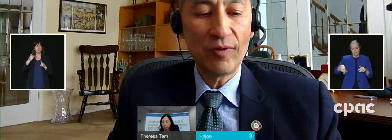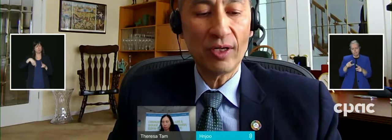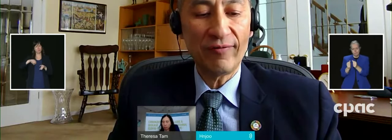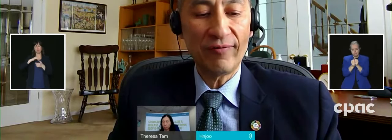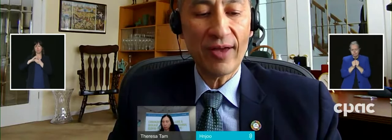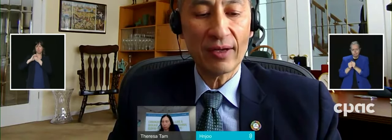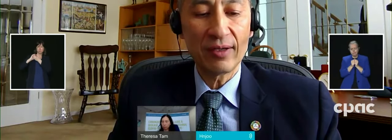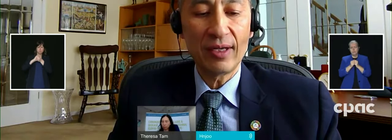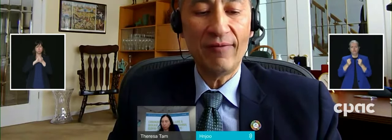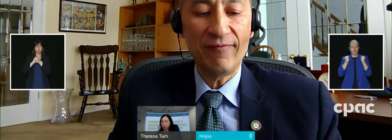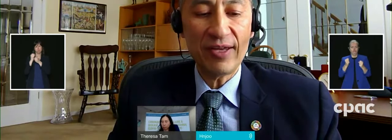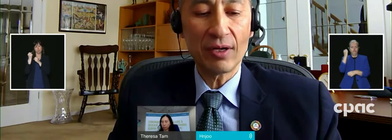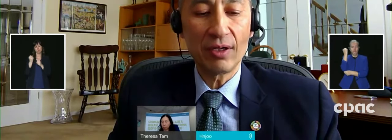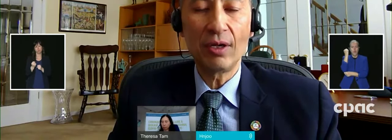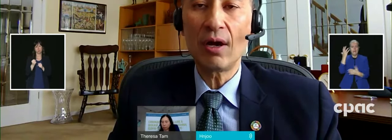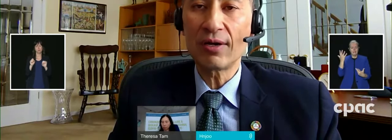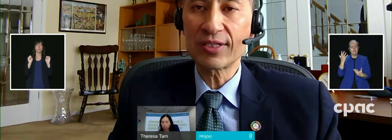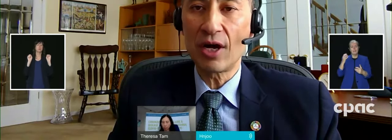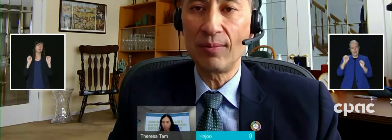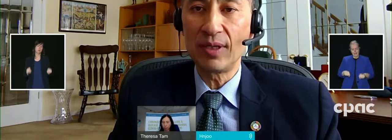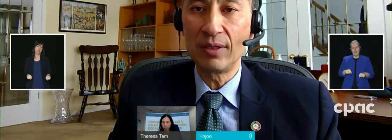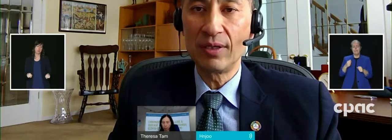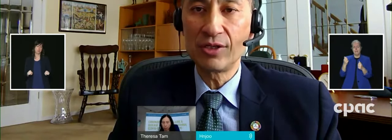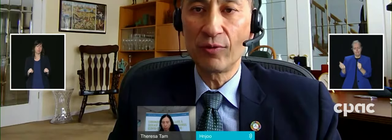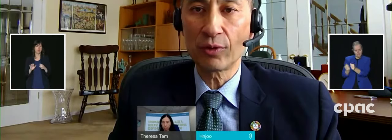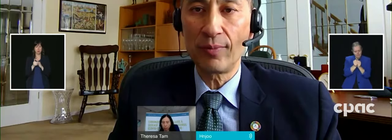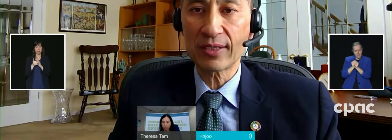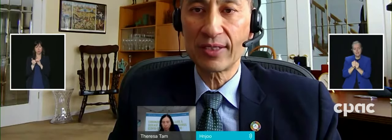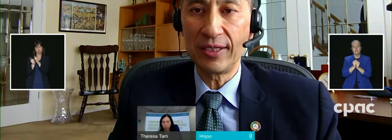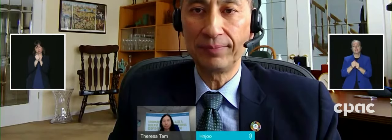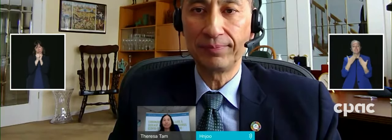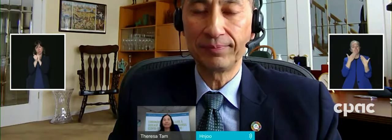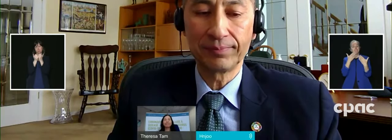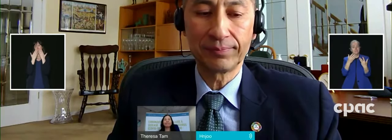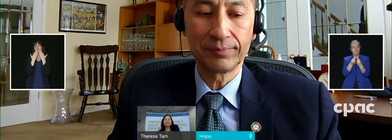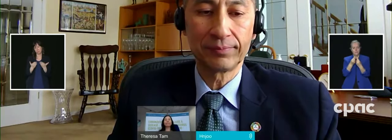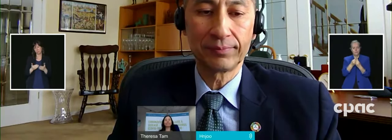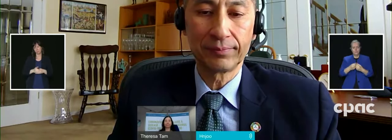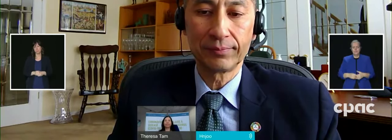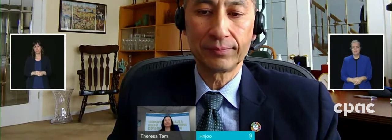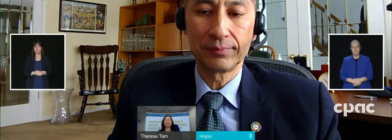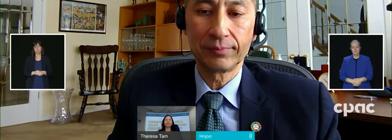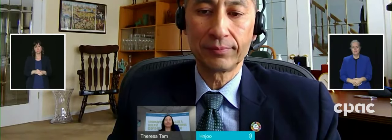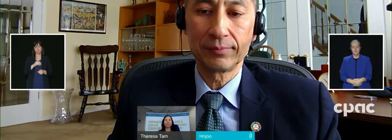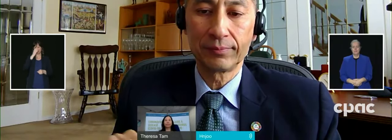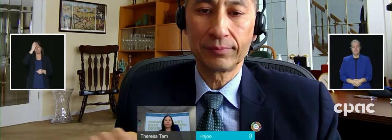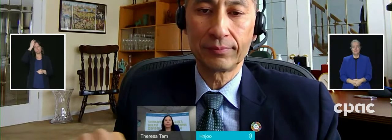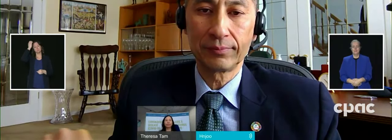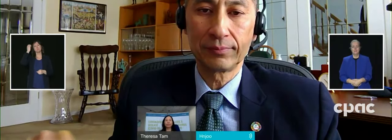Nous pouvons le faire et faisons-le ensemble. Je vous remercie.